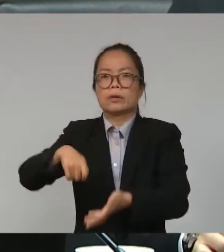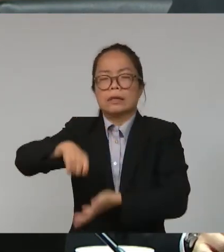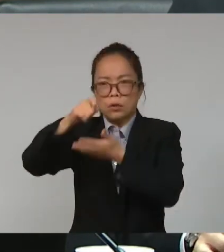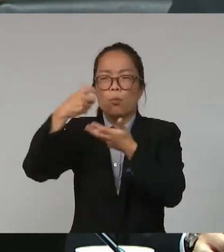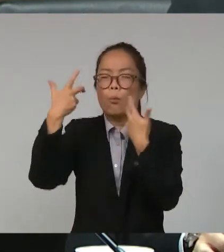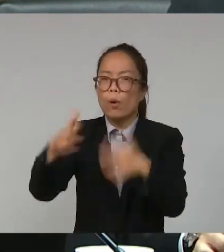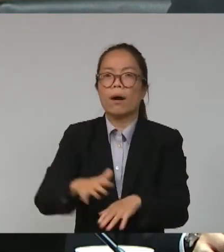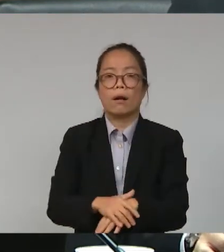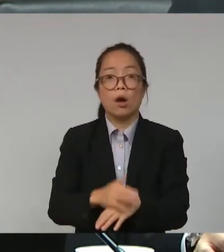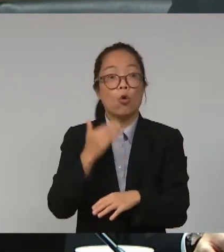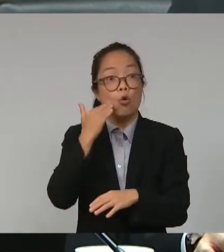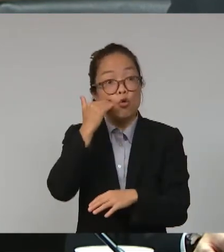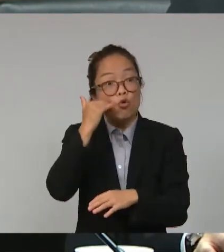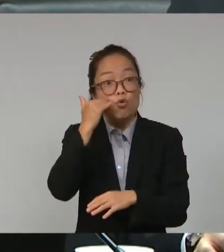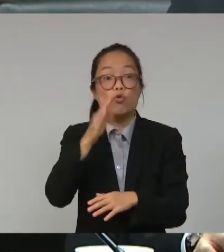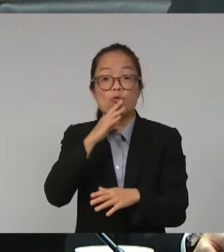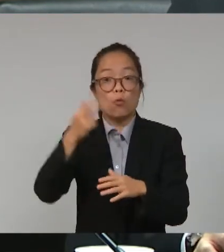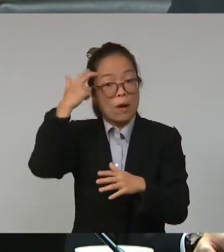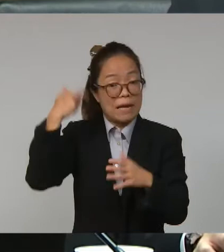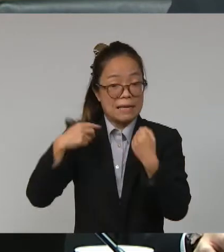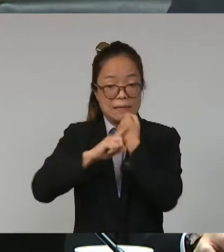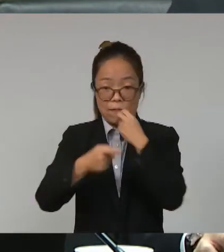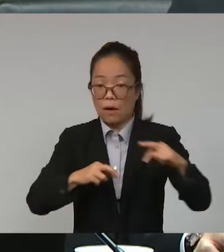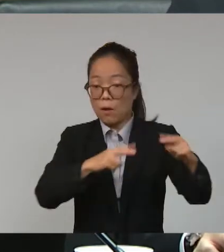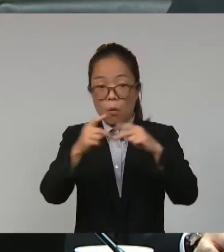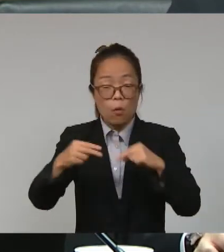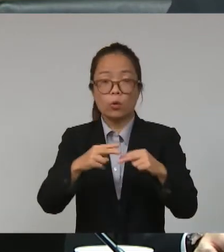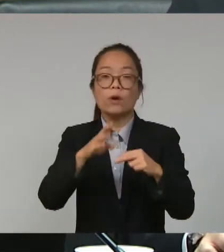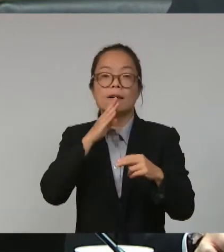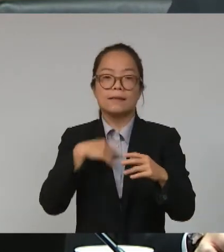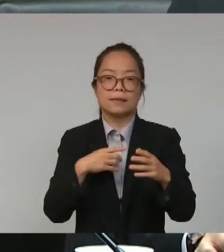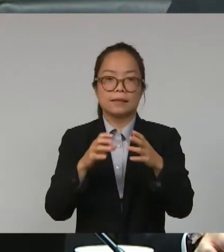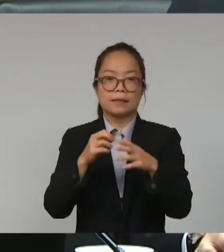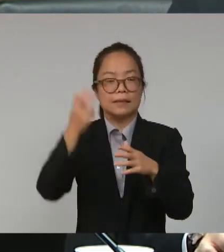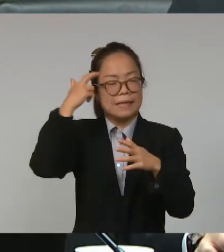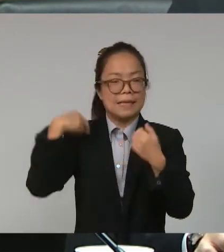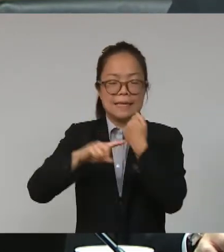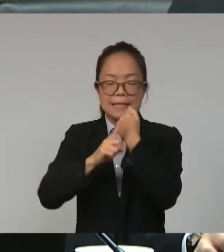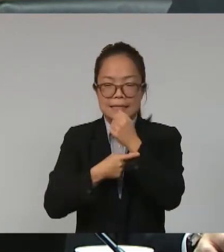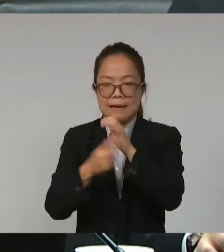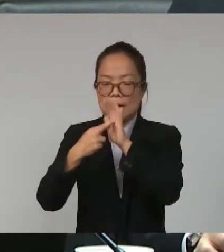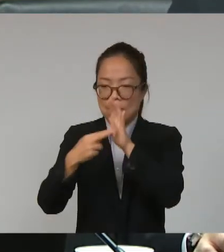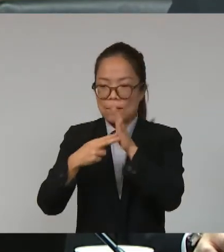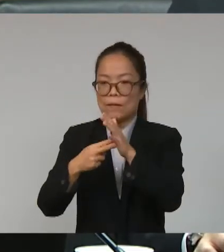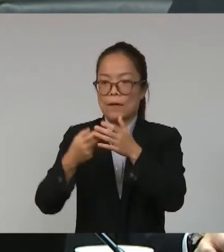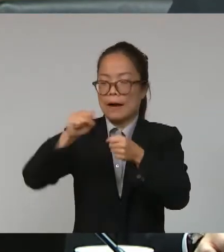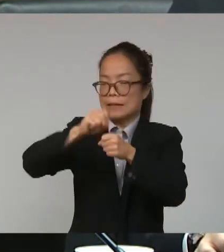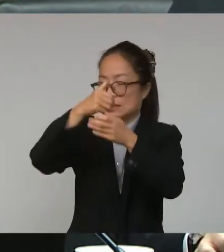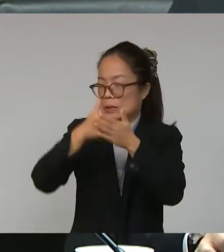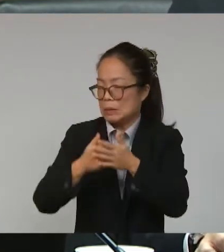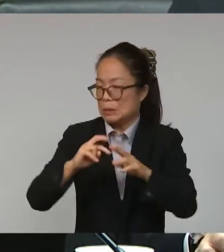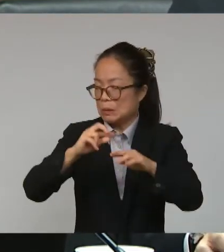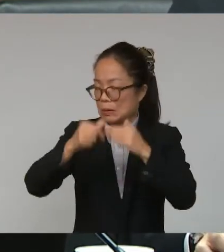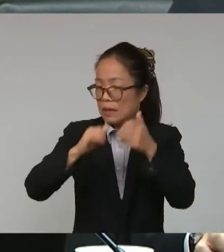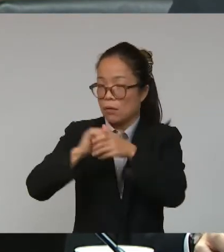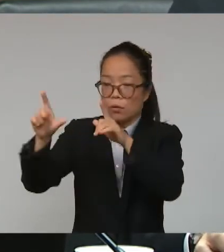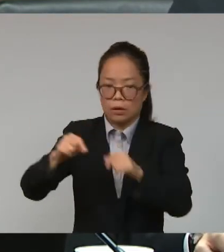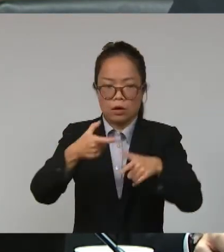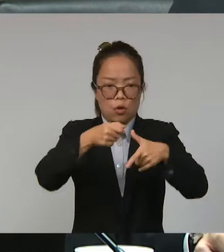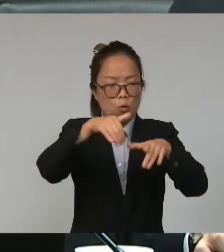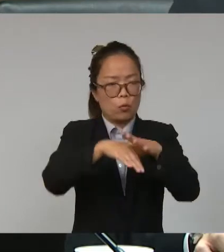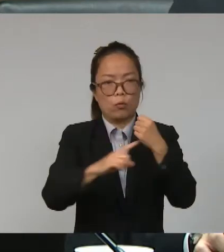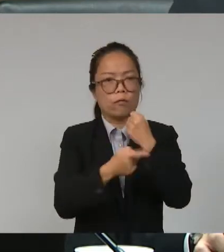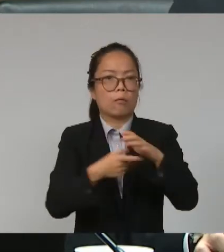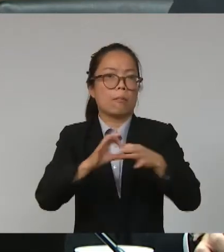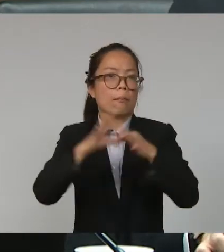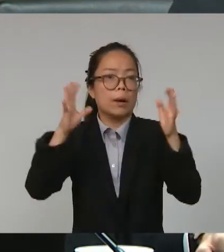说，好，如果是修宪公投的话，是用到宪法增修条文的程序，理论上跟公投法是没有关系